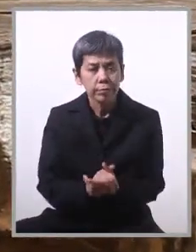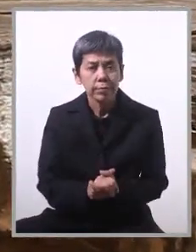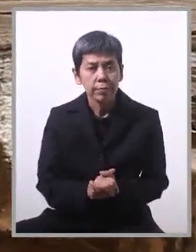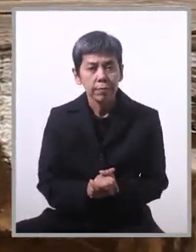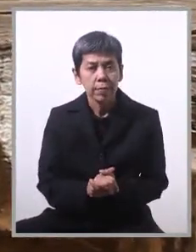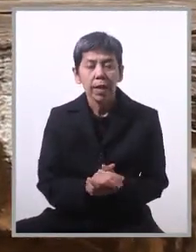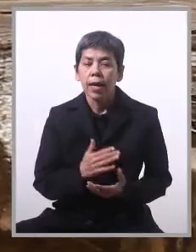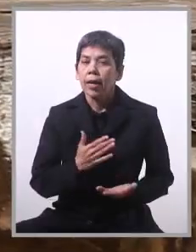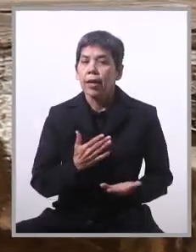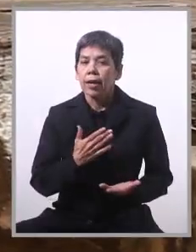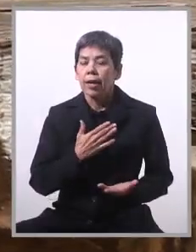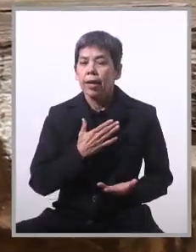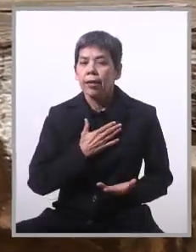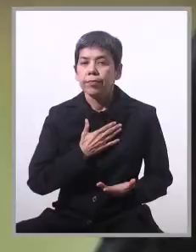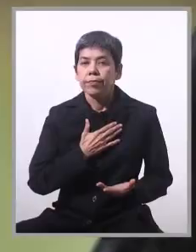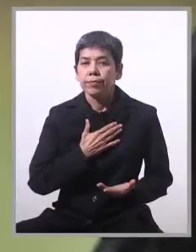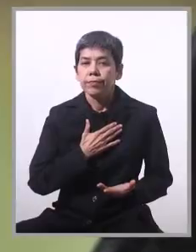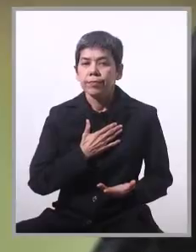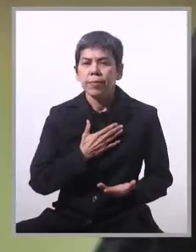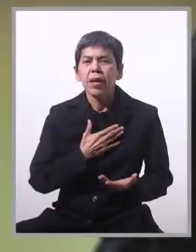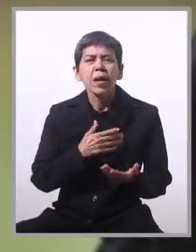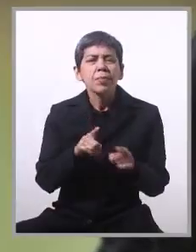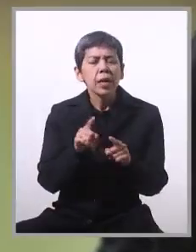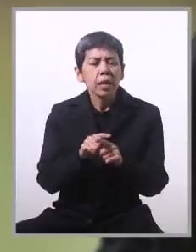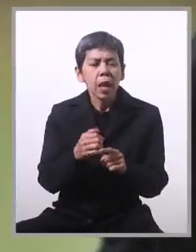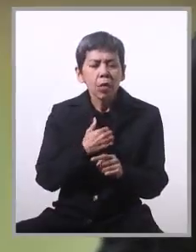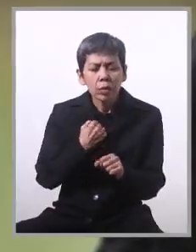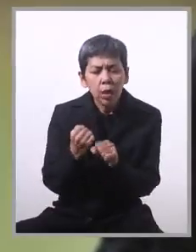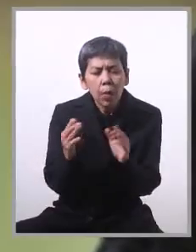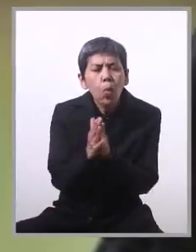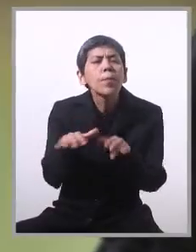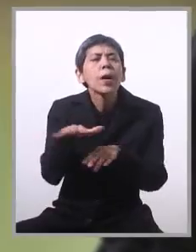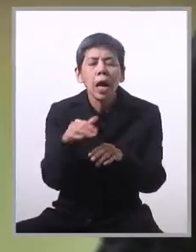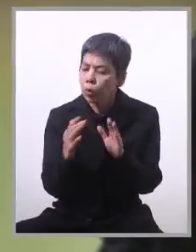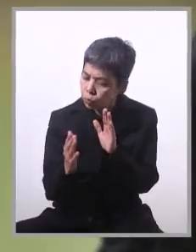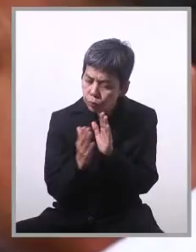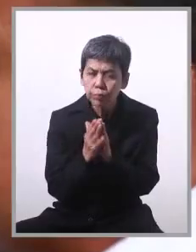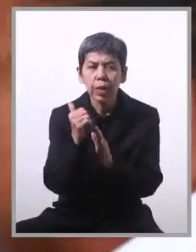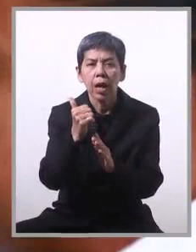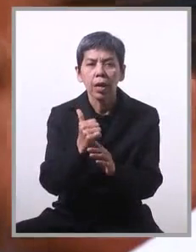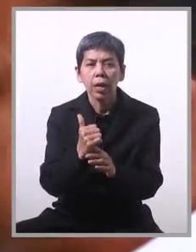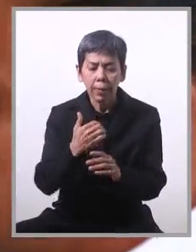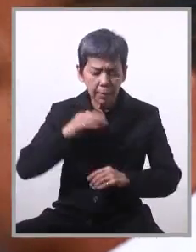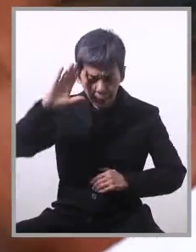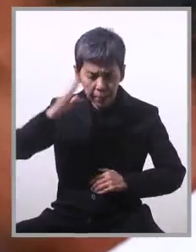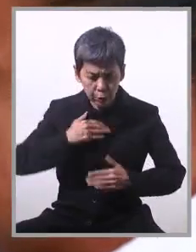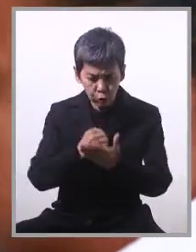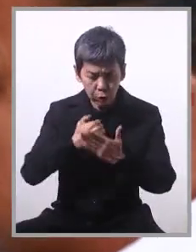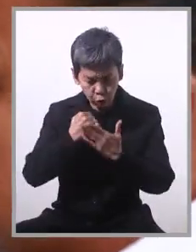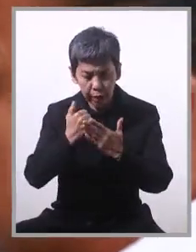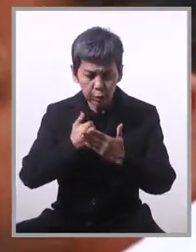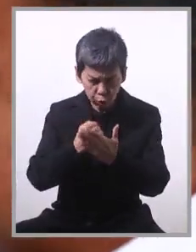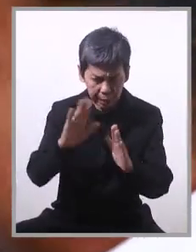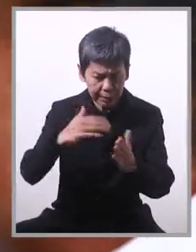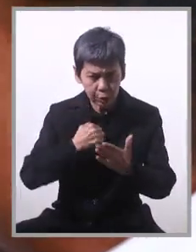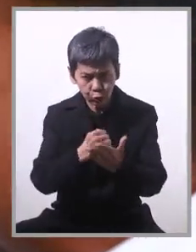คือเราก็เหมือนให้อยู่เขาร่วมให้เขาได้ อยู่รวมเขาได ้มีอะไรก็อาสา ก็มีอะไรก็ ช่ว